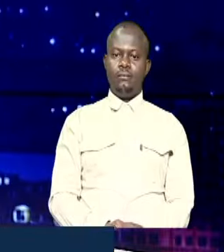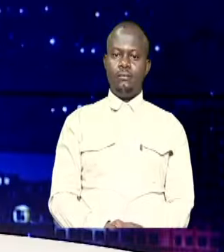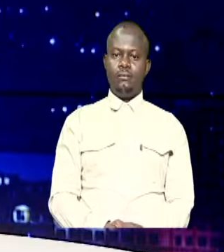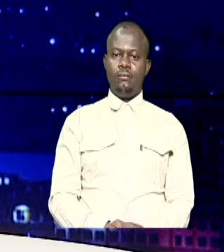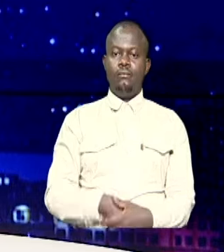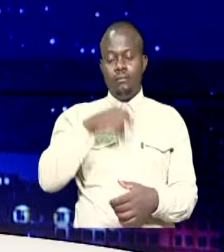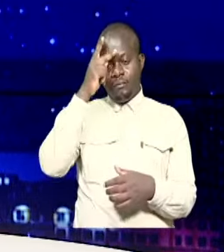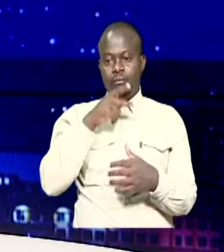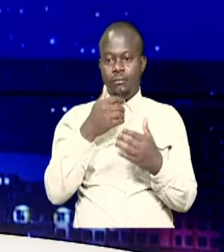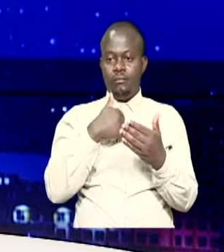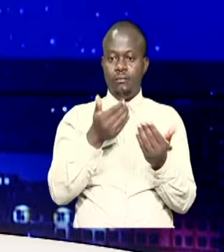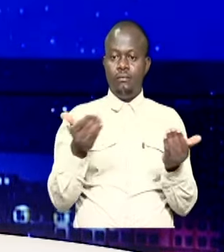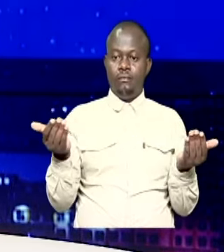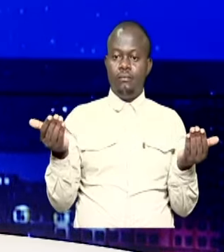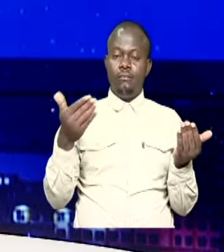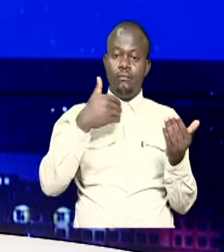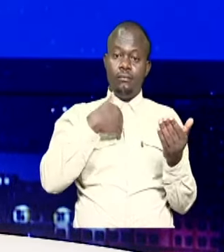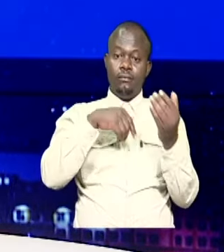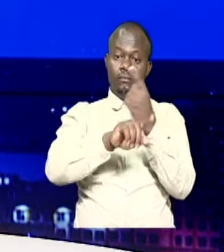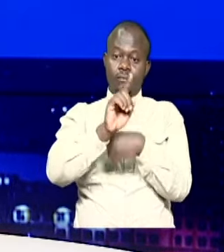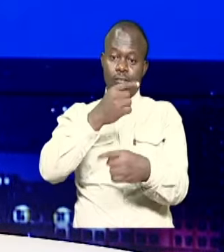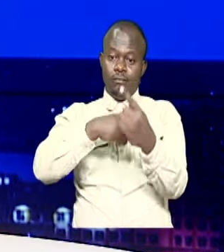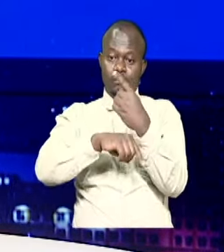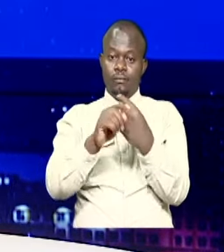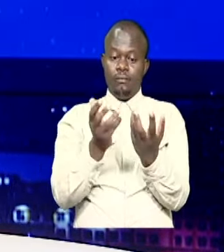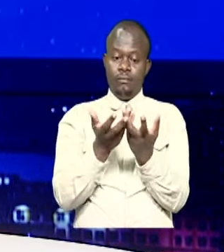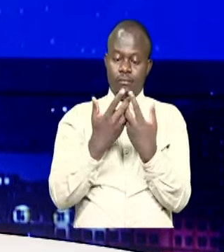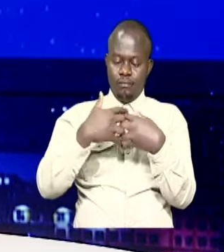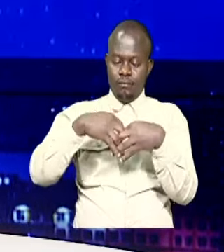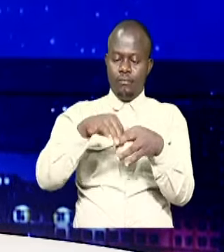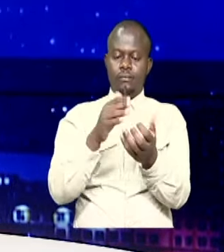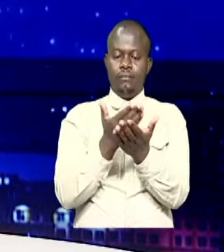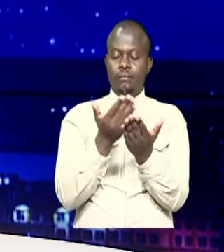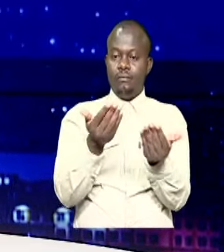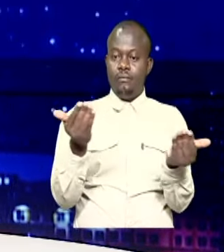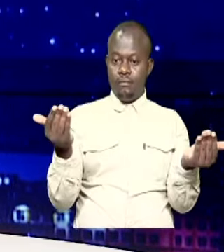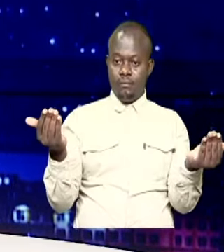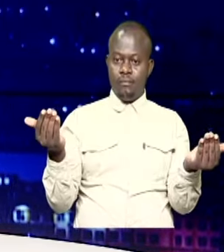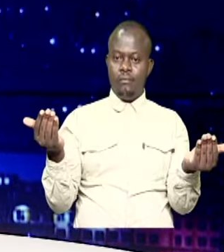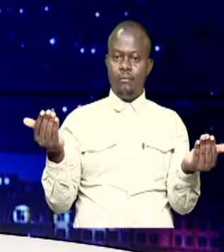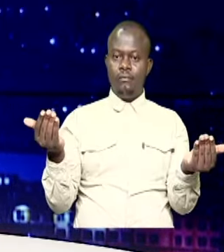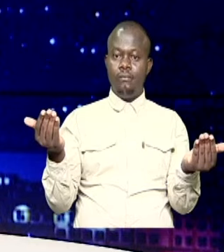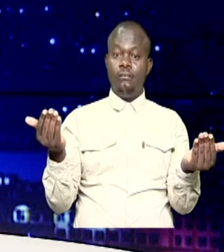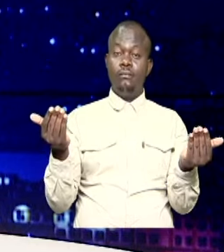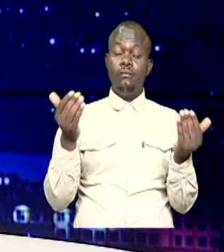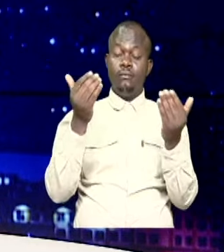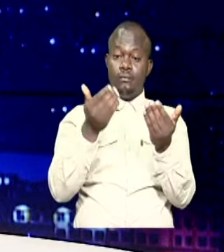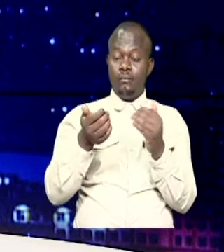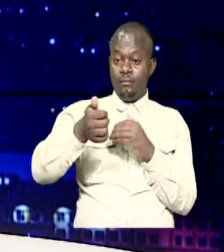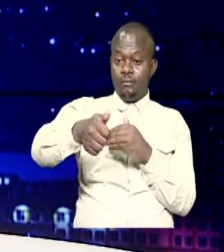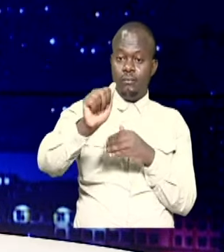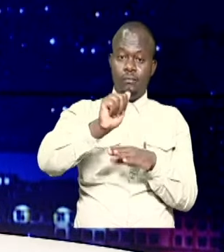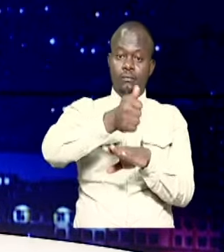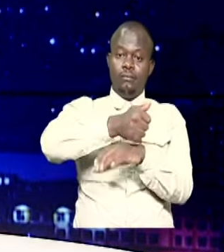Aho ababyeyi bafite abana bafite ubumuga bukomatanyije barasaba abana barasaba ko abana babo